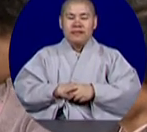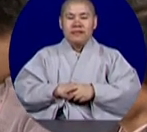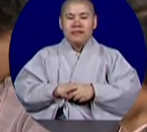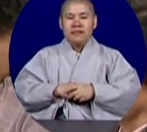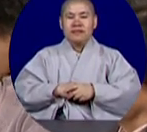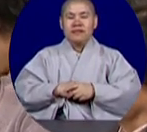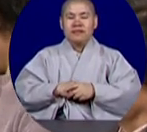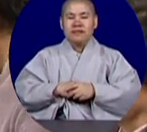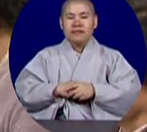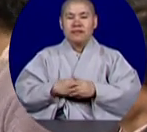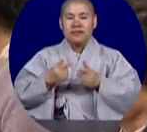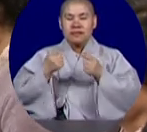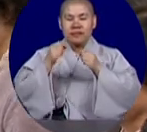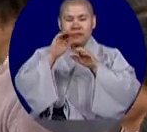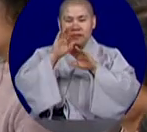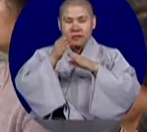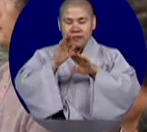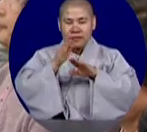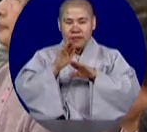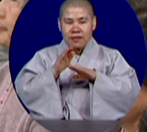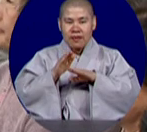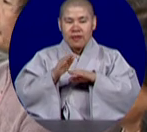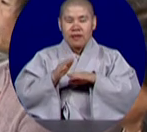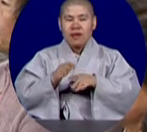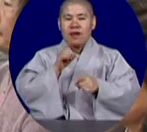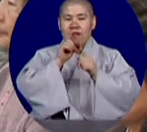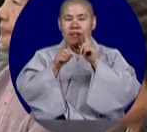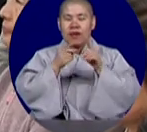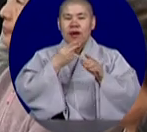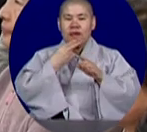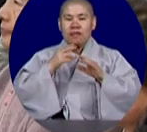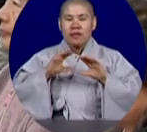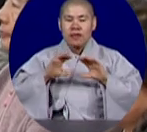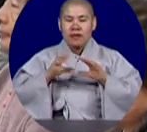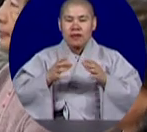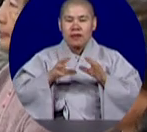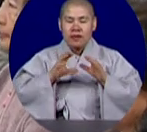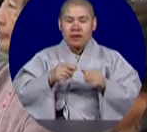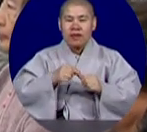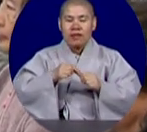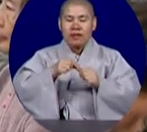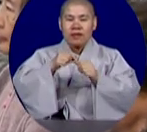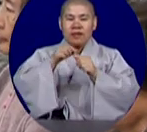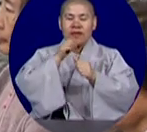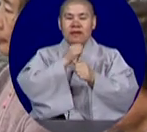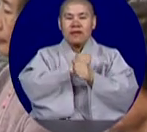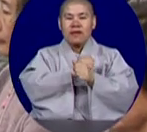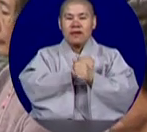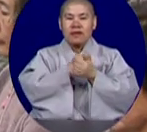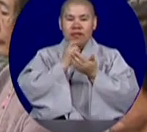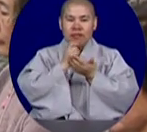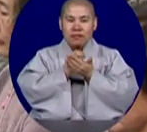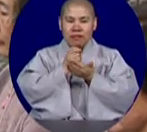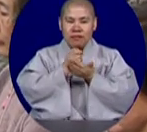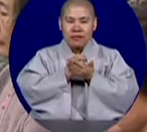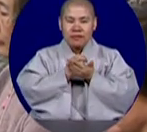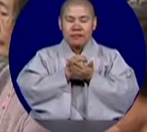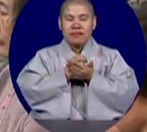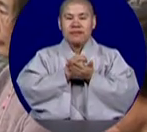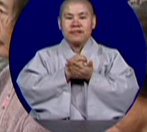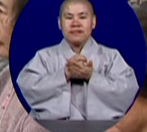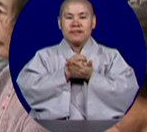그게 이제 말 없는 세계로 바로 인도하는 법이다 이 말이죠.